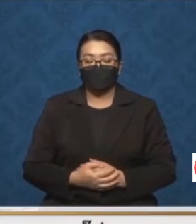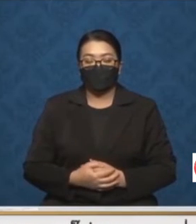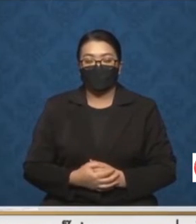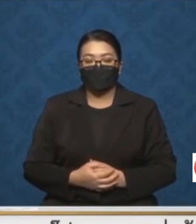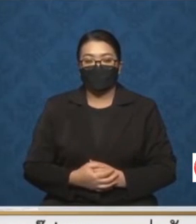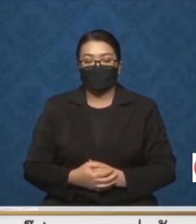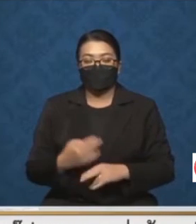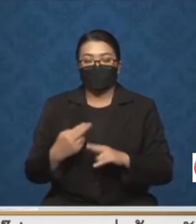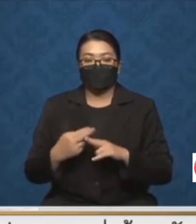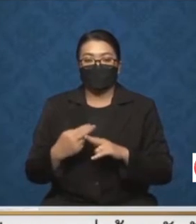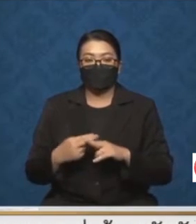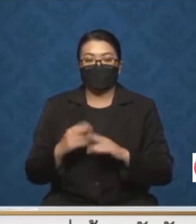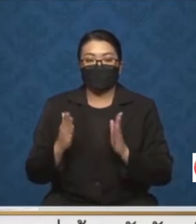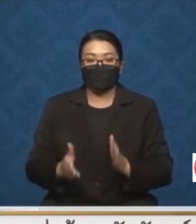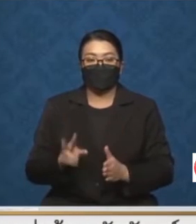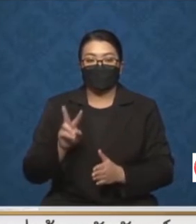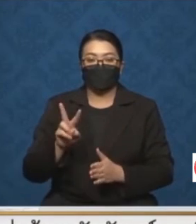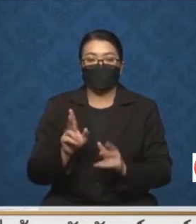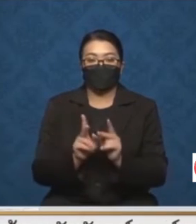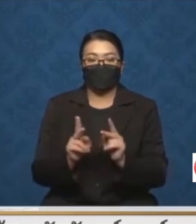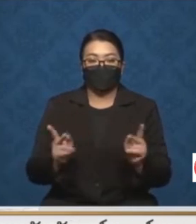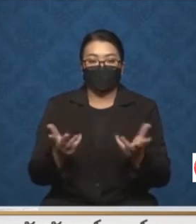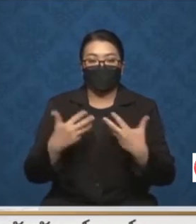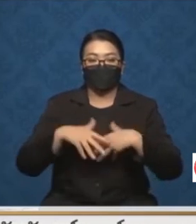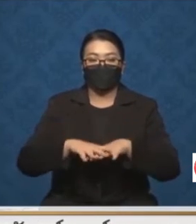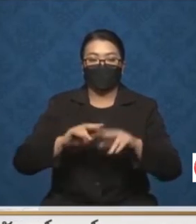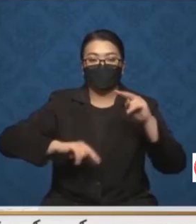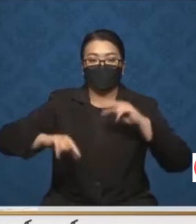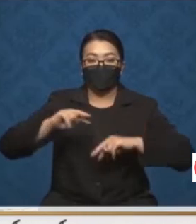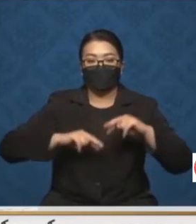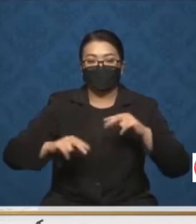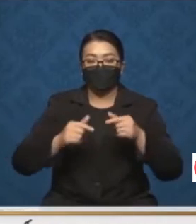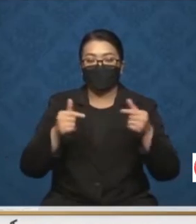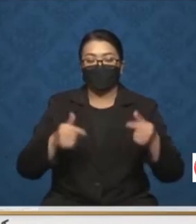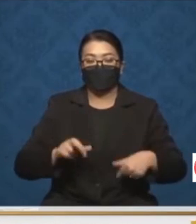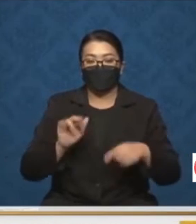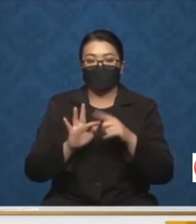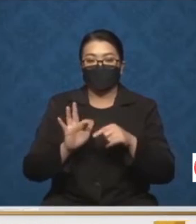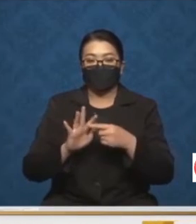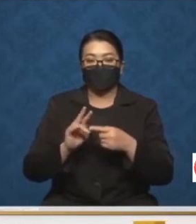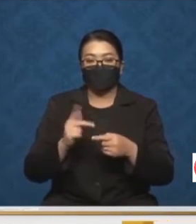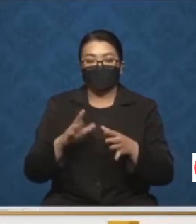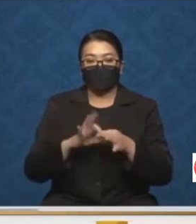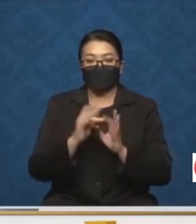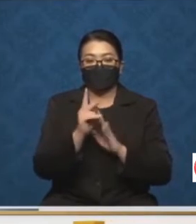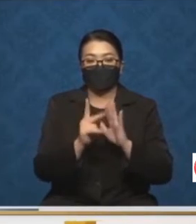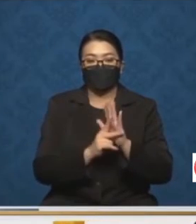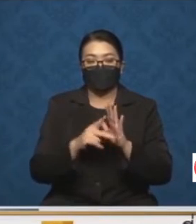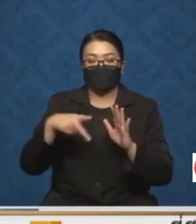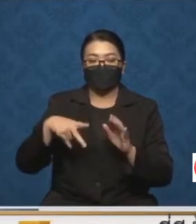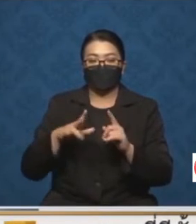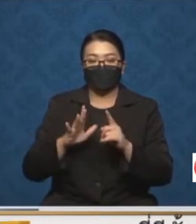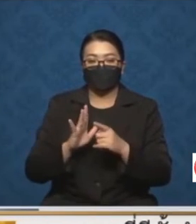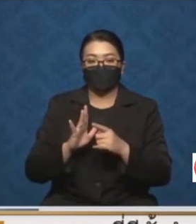ะขอเสนอรายชื่อคณะกรรมการวิสามัญพิจารณาร่างพระราชบัญญัติแก้ไขเพิ่มเติมประมวลกฎหมายแพ่งและพาณิ